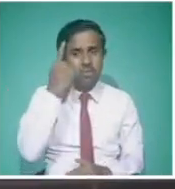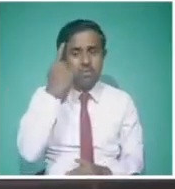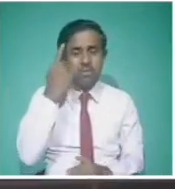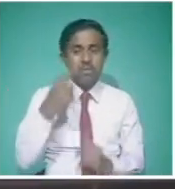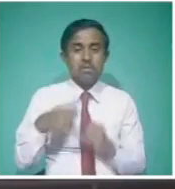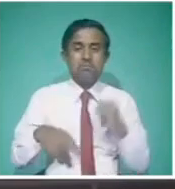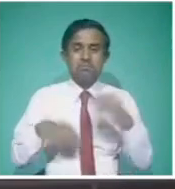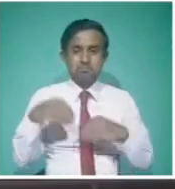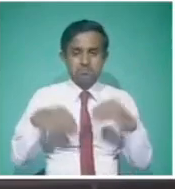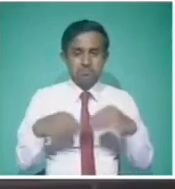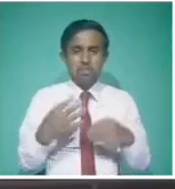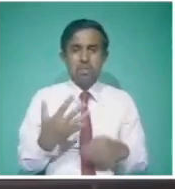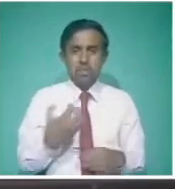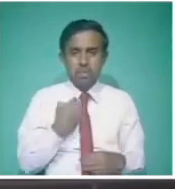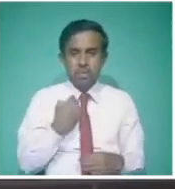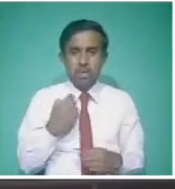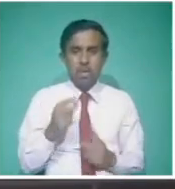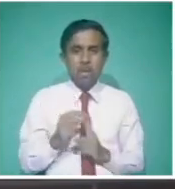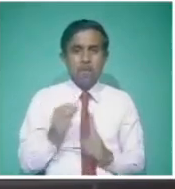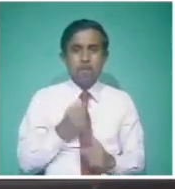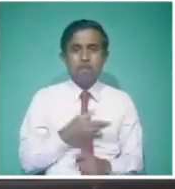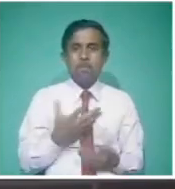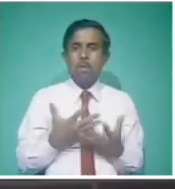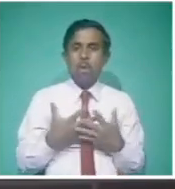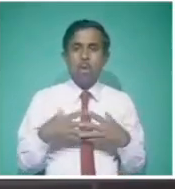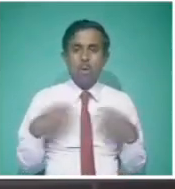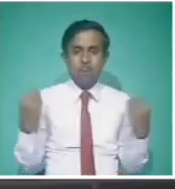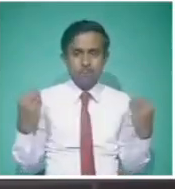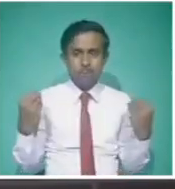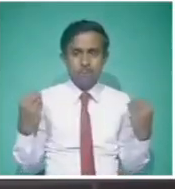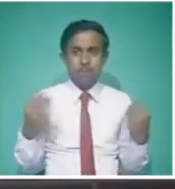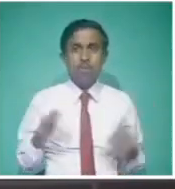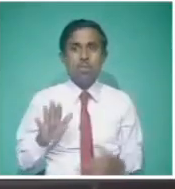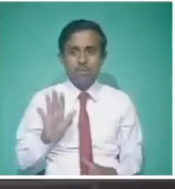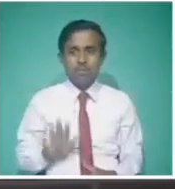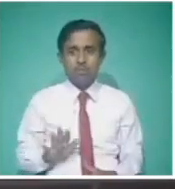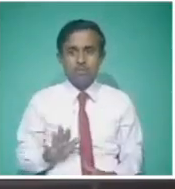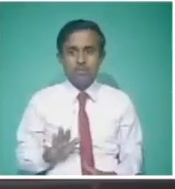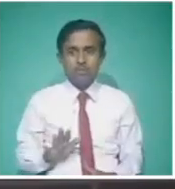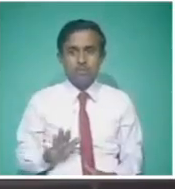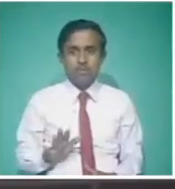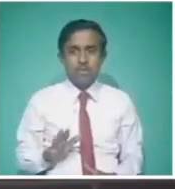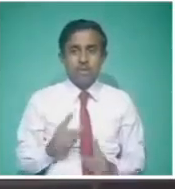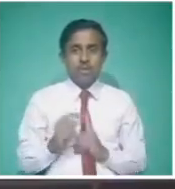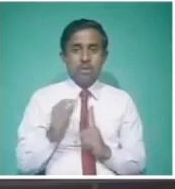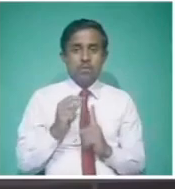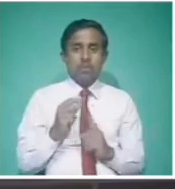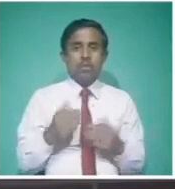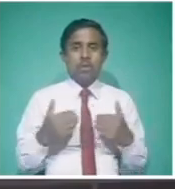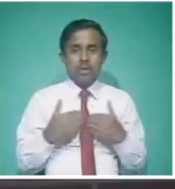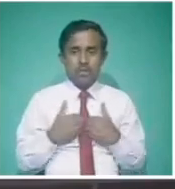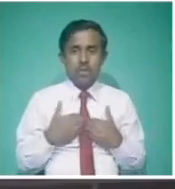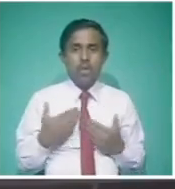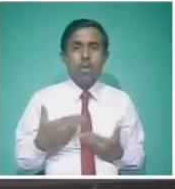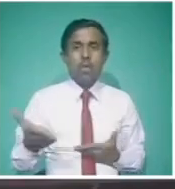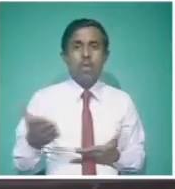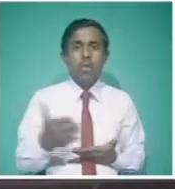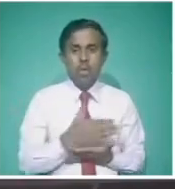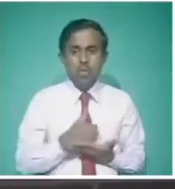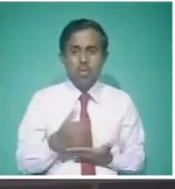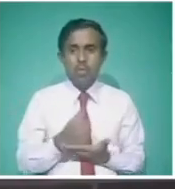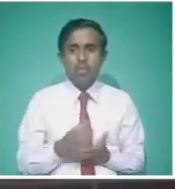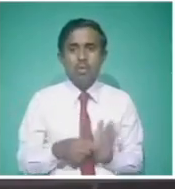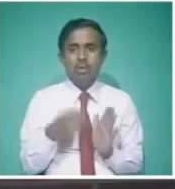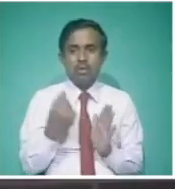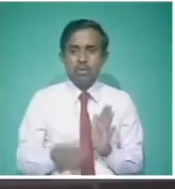ජනමතය මේ පාර්ලිමේන්තු විසුරුවා ගත යුතුයිමයි. ඒක පාර්ලිමේන්තුවේ අපි ඔක්කොම එකතු වෙලා ඒක